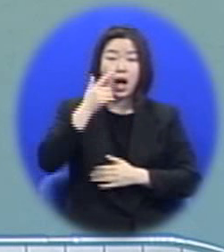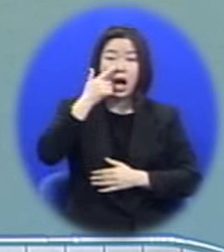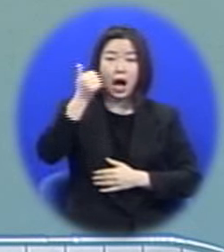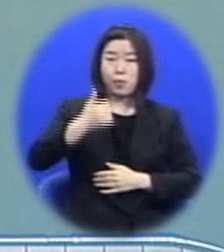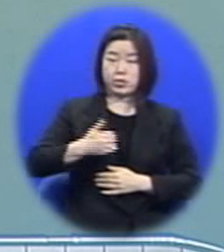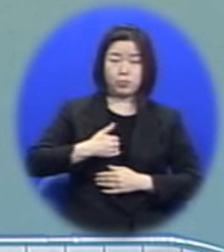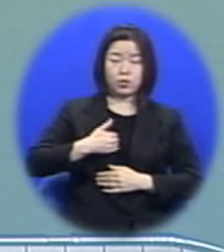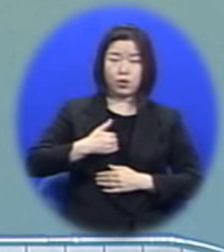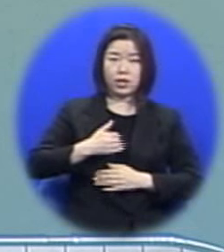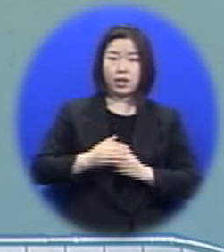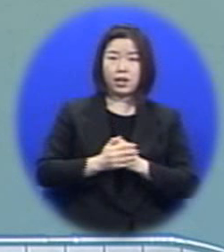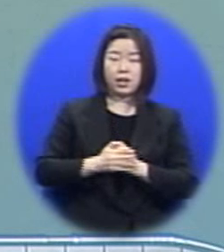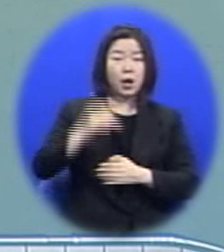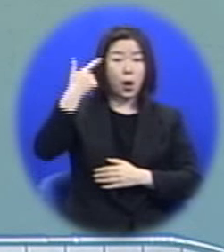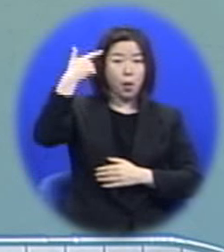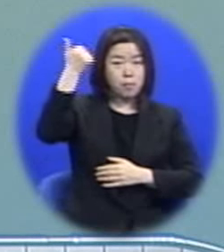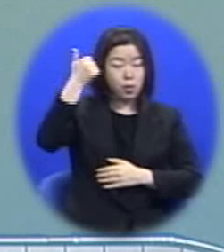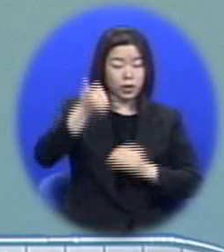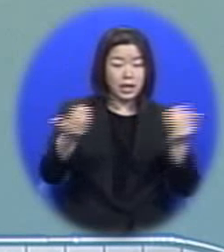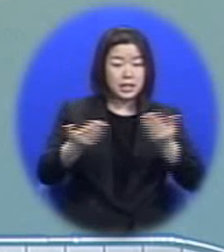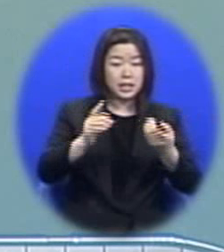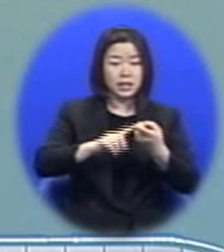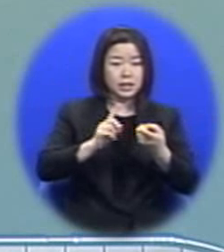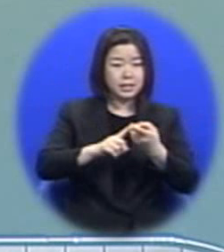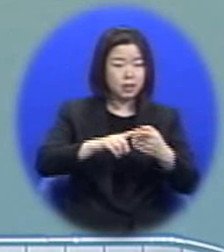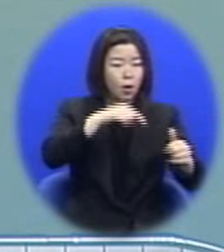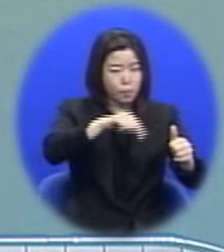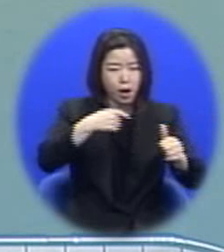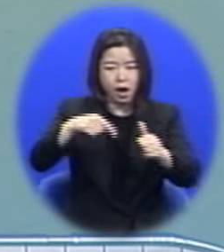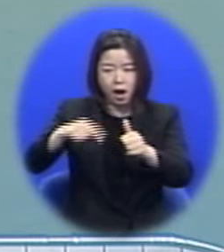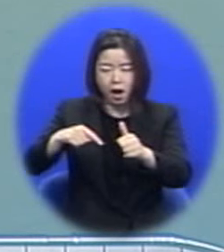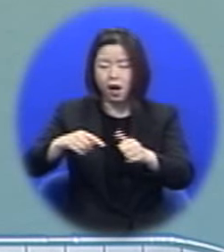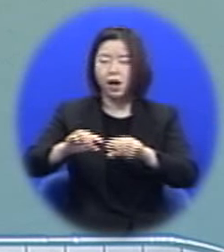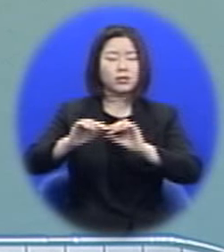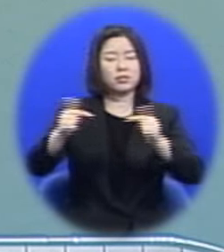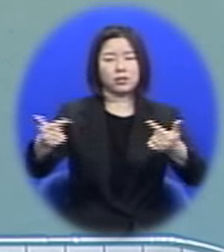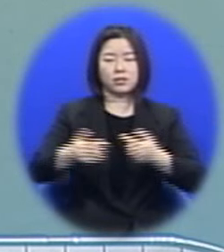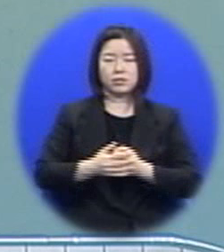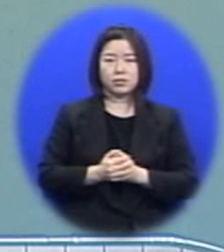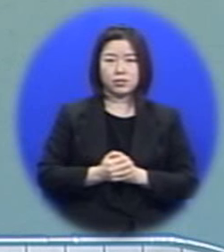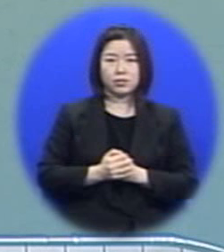아버님은 저에게 목회를 이렇게 하라 저렇게 하라 한마디 안 하셨습니다.